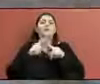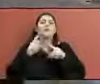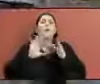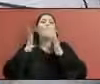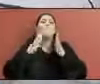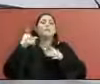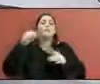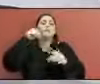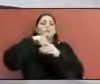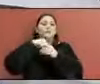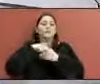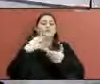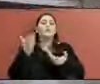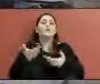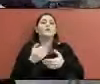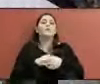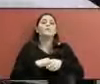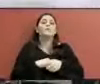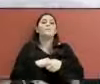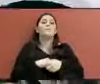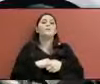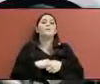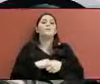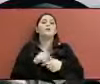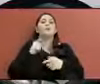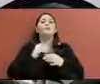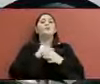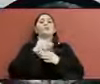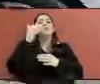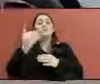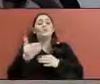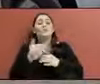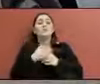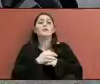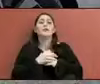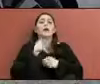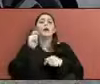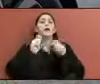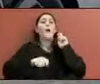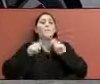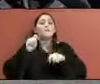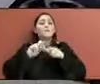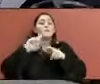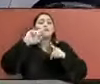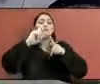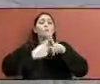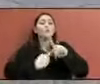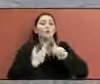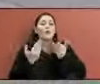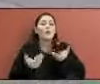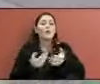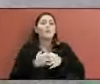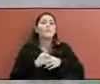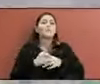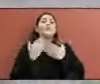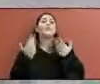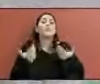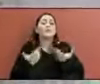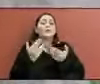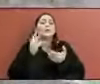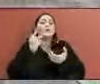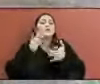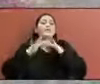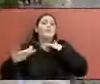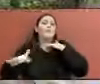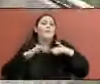adım. Şimdi bunun dışında yaptığımız projeler tabii ki deprem